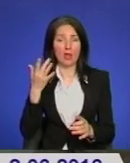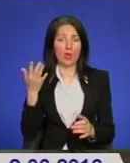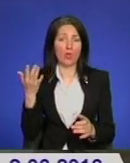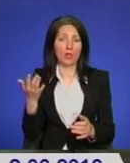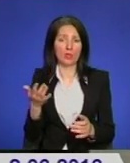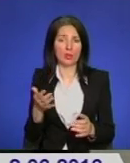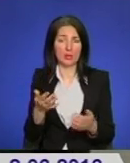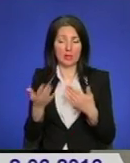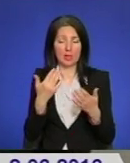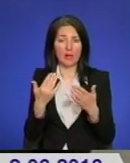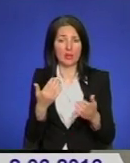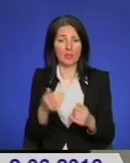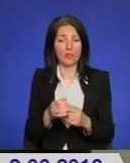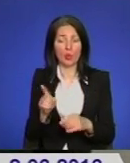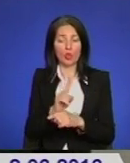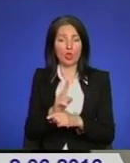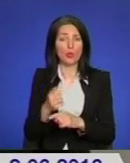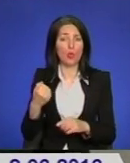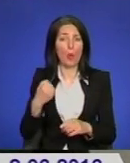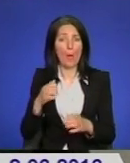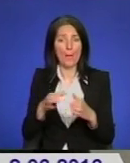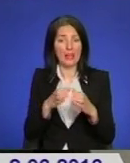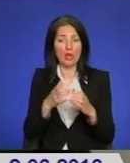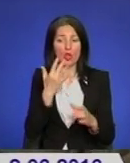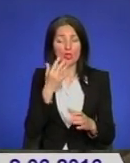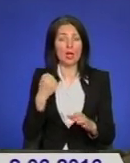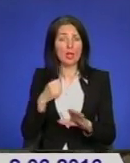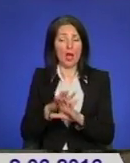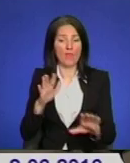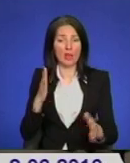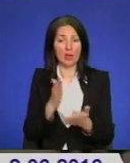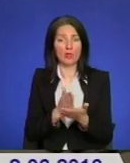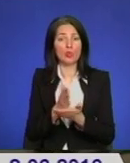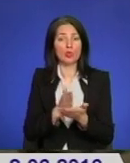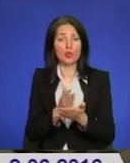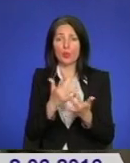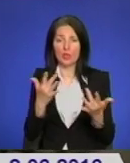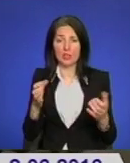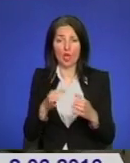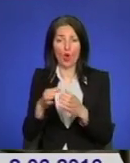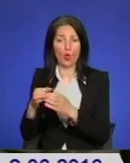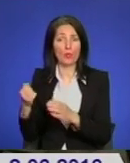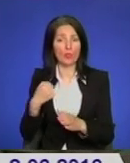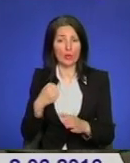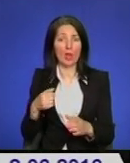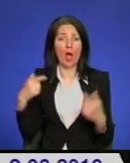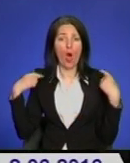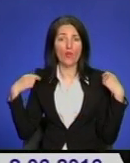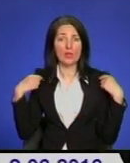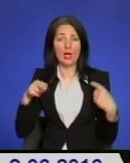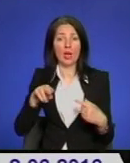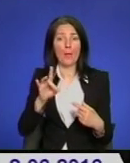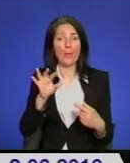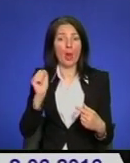до того. У Тернопільському батальйоні Національної гвардії несуть службу різні категорії військовослужбовців – офіцери, прапорщики, військові